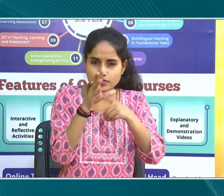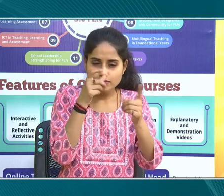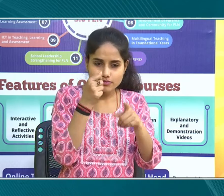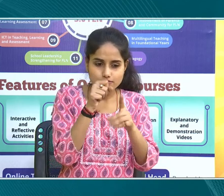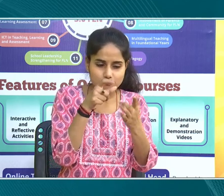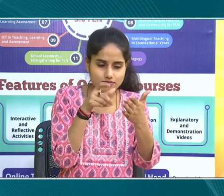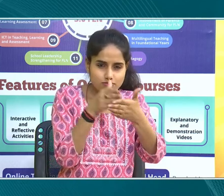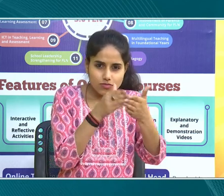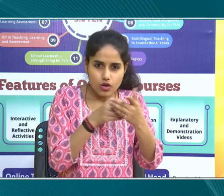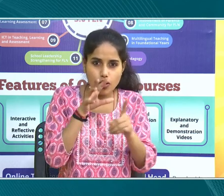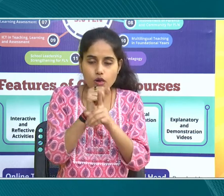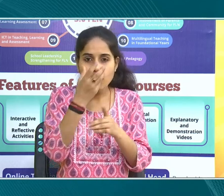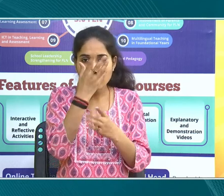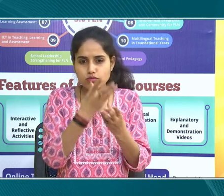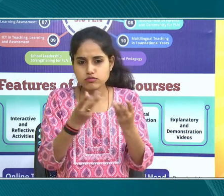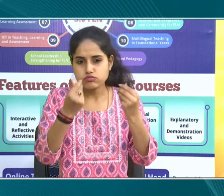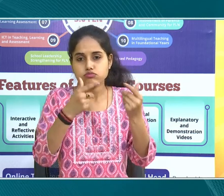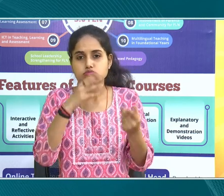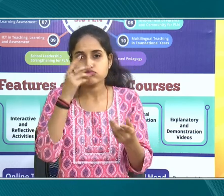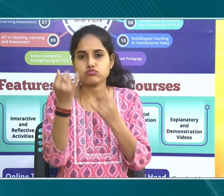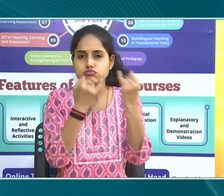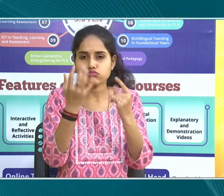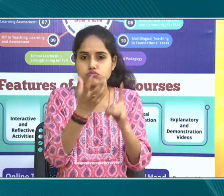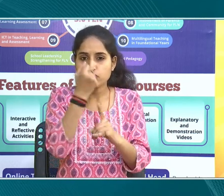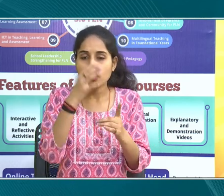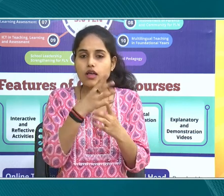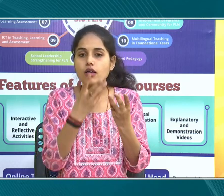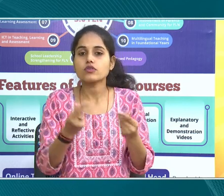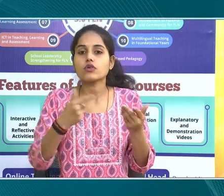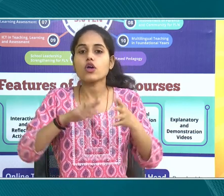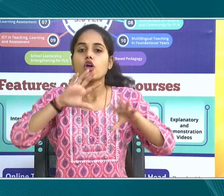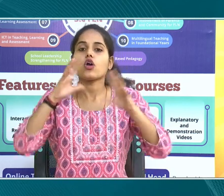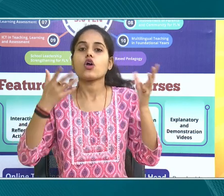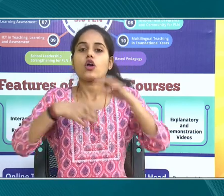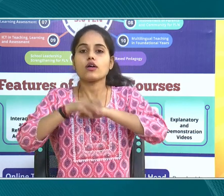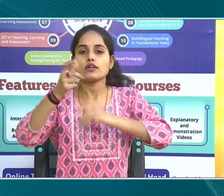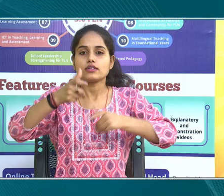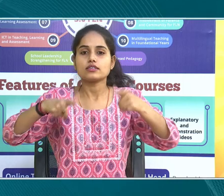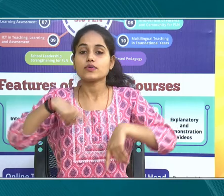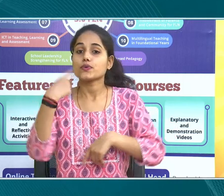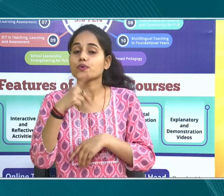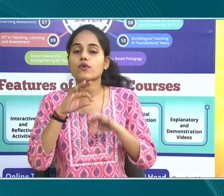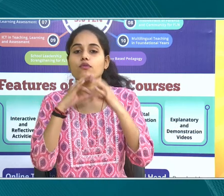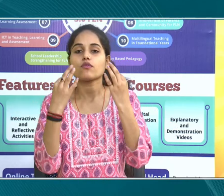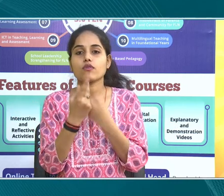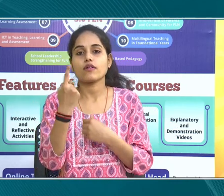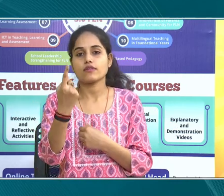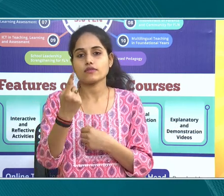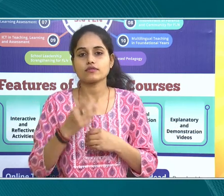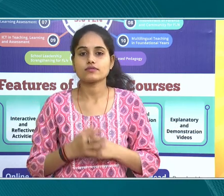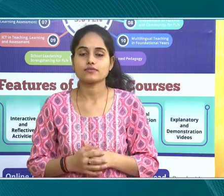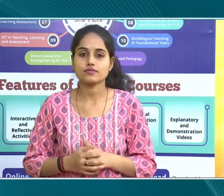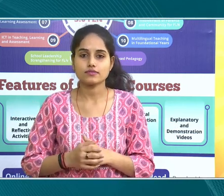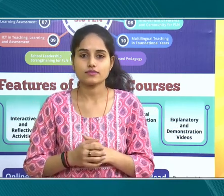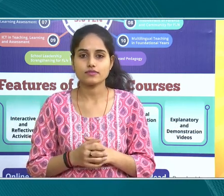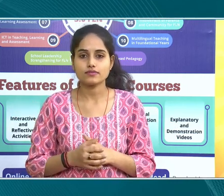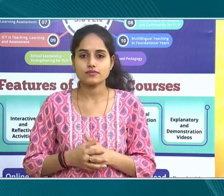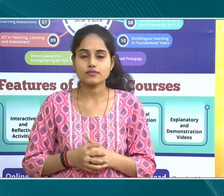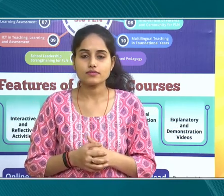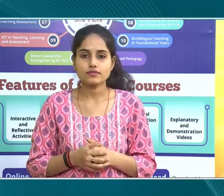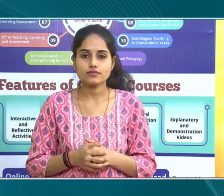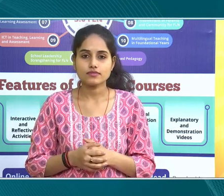की फाइनिंग डी प्रेगनेंसी ग्लोबल सॉल्यूशंस फॉर डी वे ऑफ ऑल एंड इन डूइंग सो में फेस्ट तू डी ट्रू स्पिरिट ऑफ वासुदेव कुटुंबकम ओर